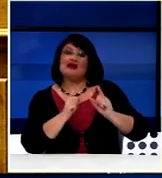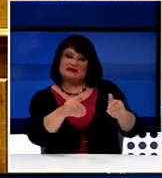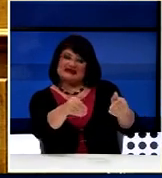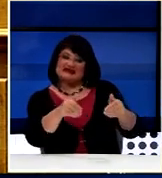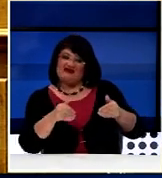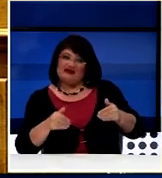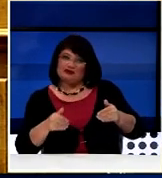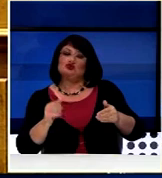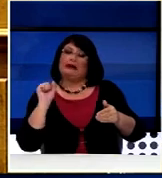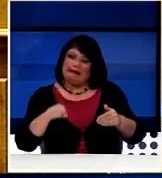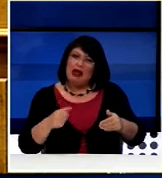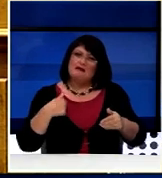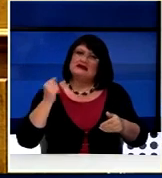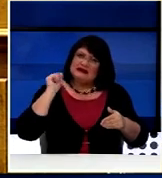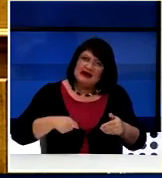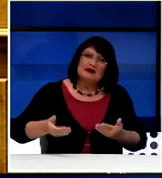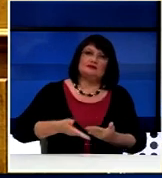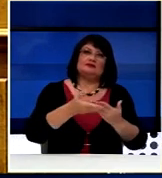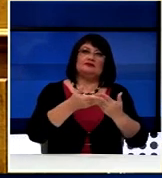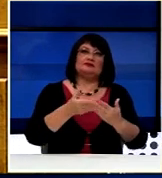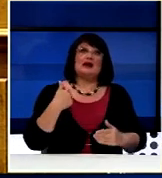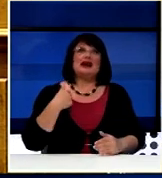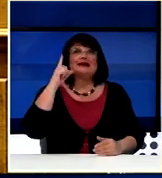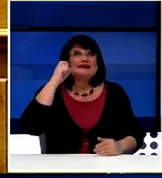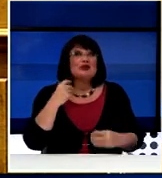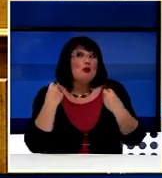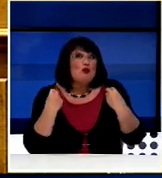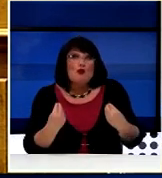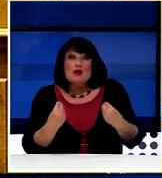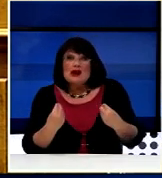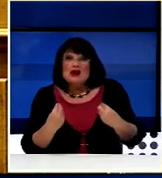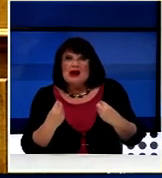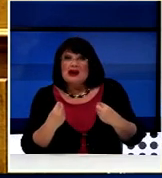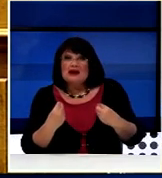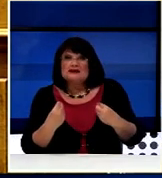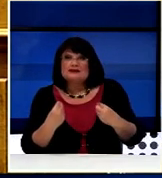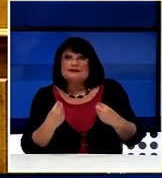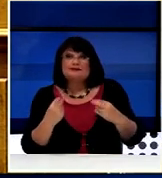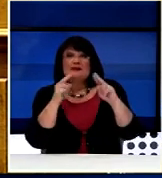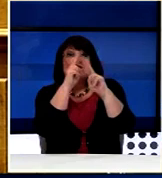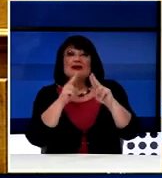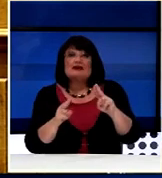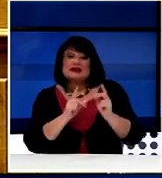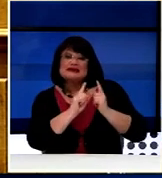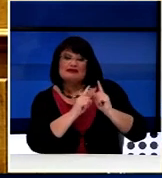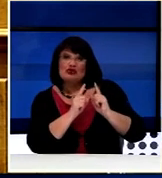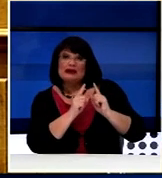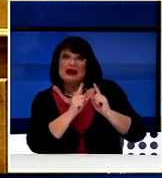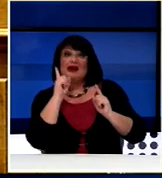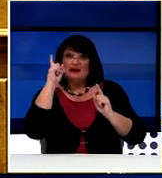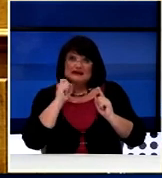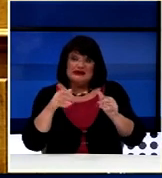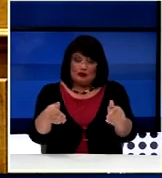οποίους βασίστηκε, αλλά έχουμε απόλυτη επίγνωση εμείς ότι δεν υπάρχει διεθνή συμφωνία χωρίς συμβασμούς, αρκεί αυτή να